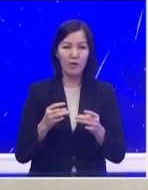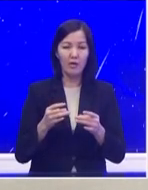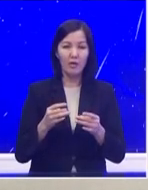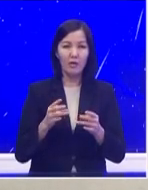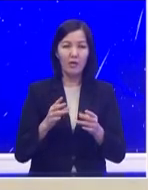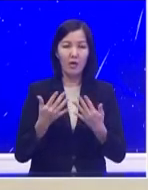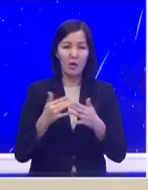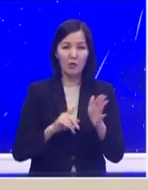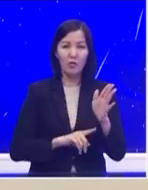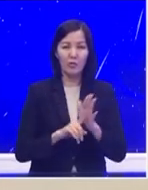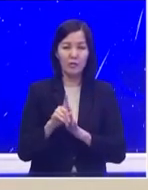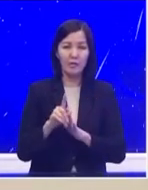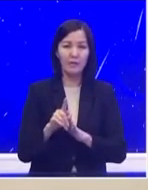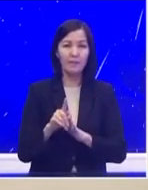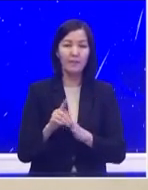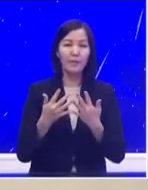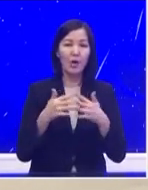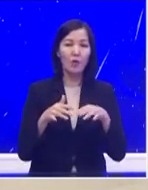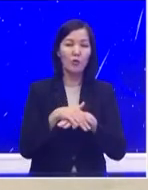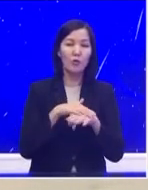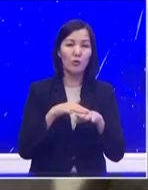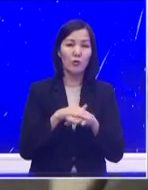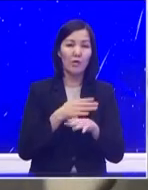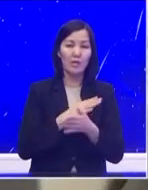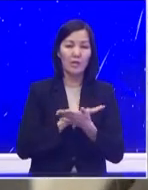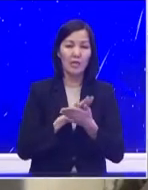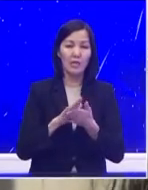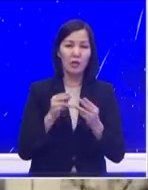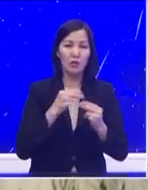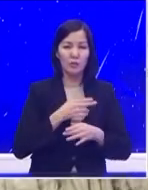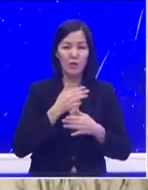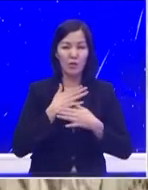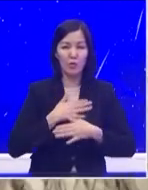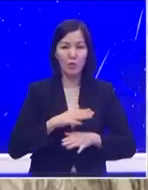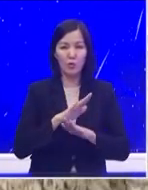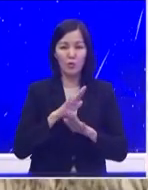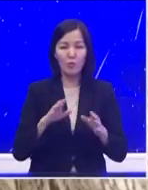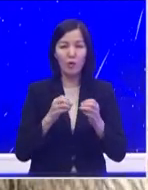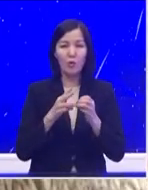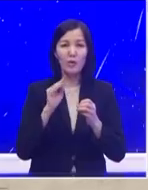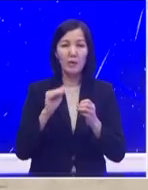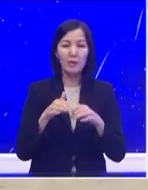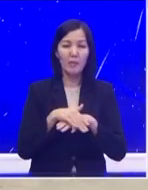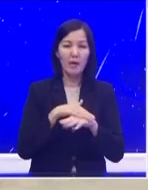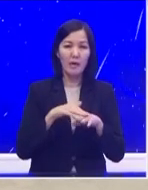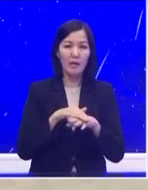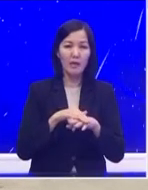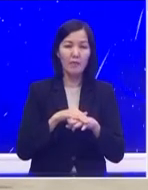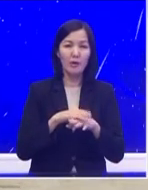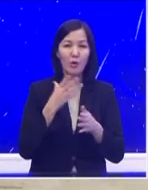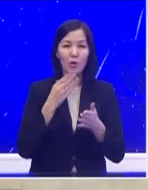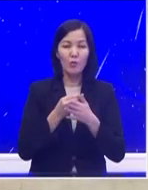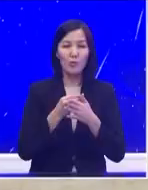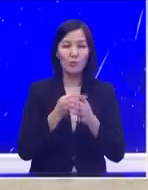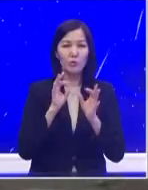сол нетеді. Тұрғындардың тазалық жұмыстарына көңіл толмайды. 12 мыңға жуық тұрғыны бар Жансүгіров кентінің тазалығы өз